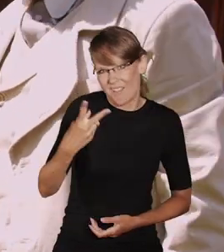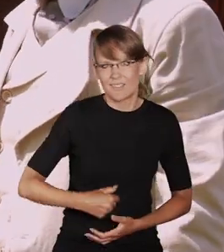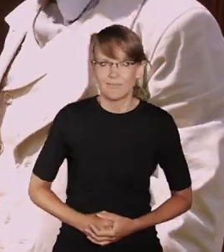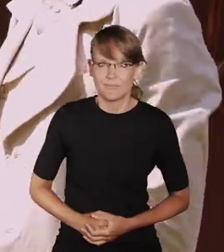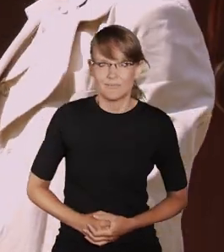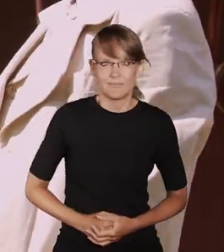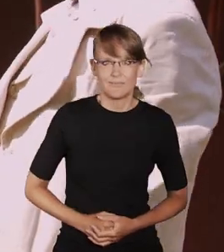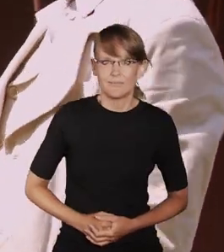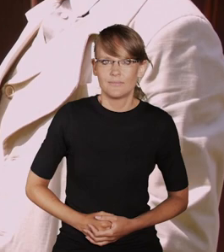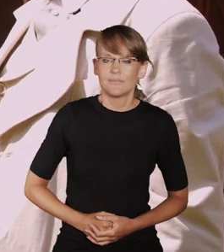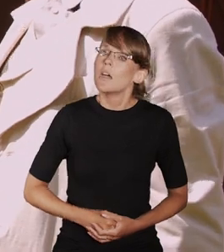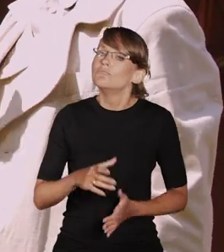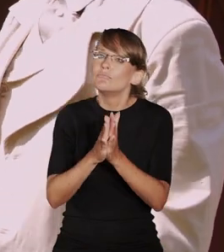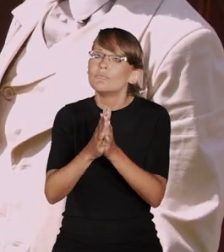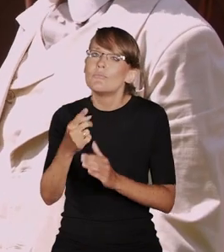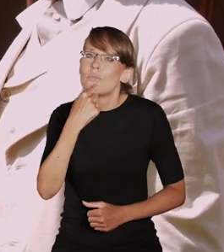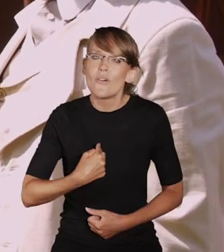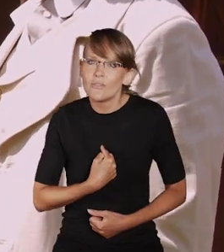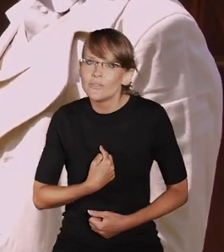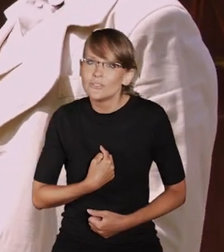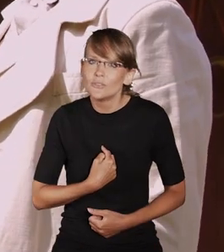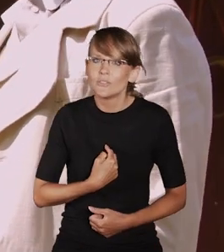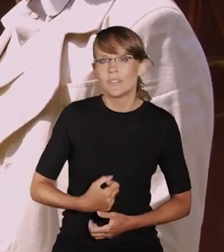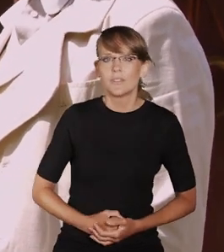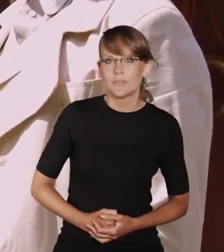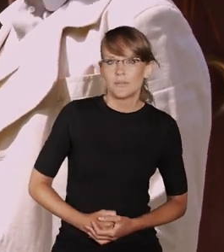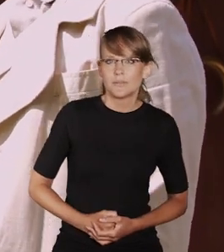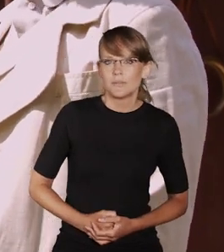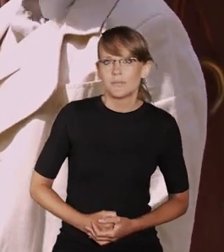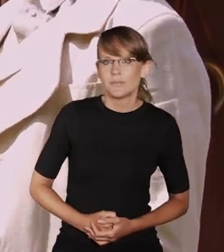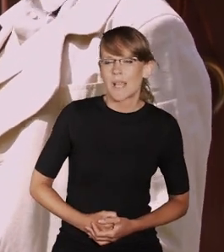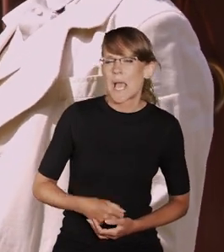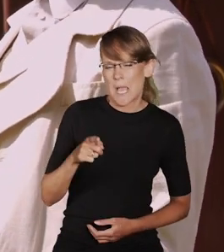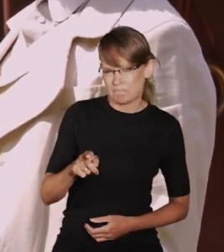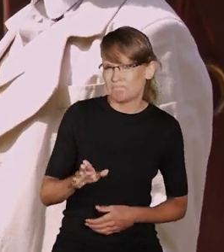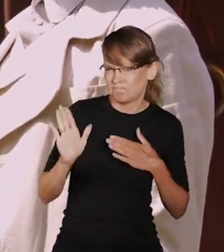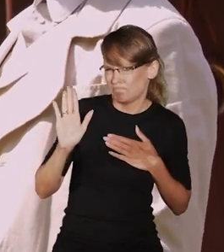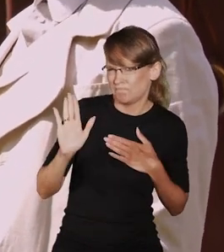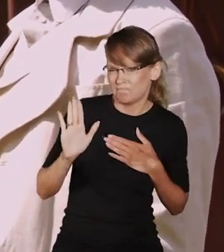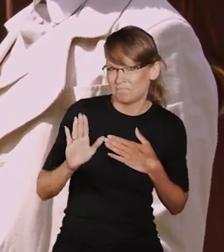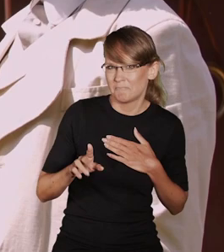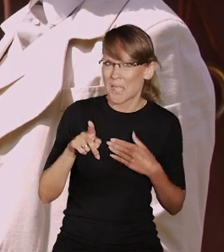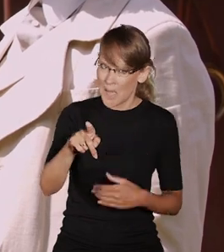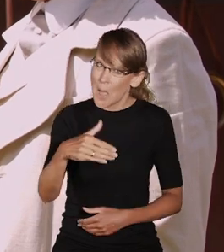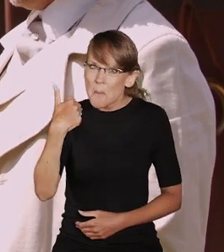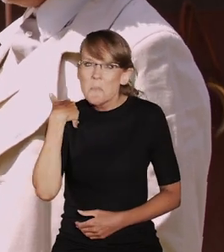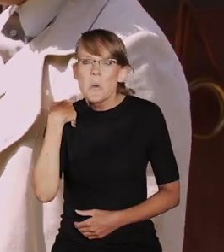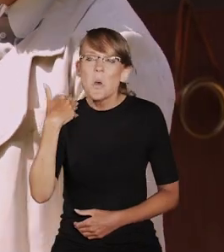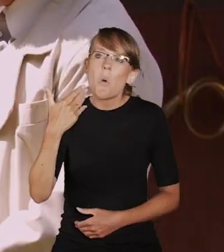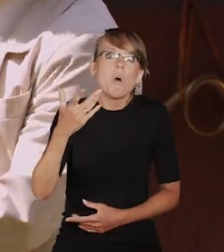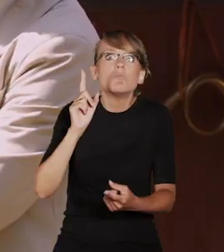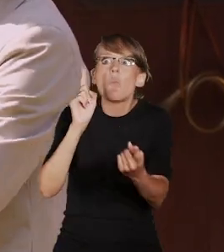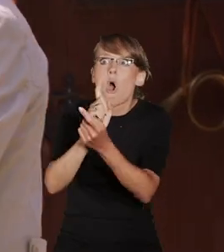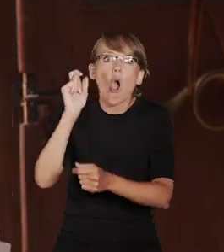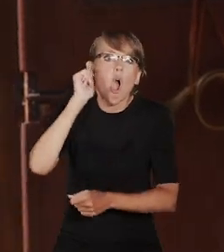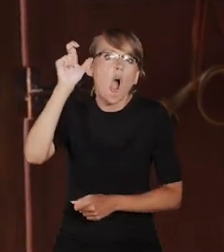jest pani kobietą, więc wie pani po sobie. Co to jest? Natura kobieca. Tak. No, niech